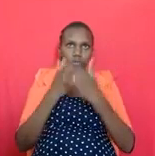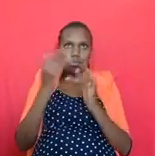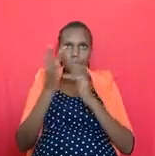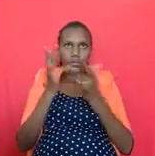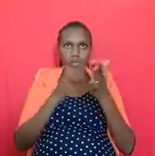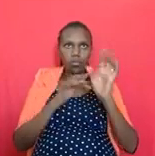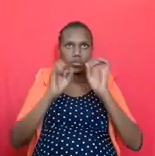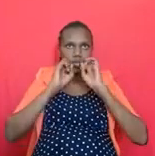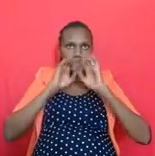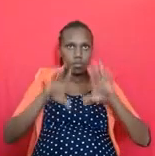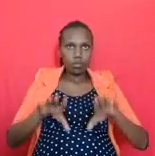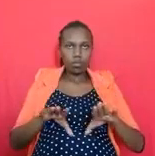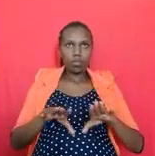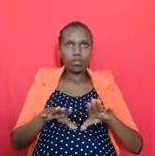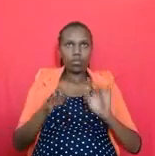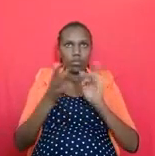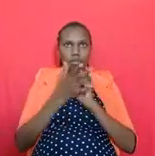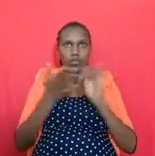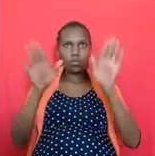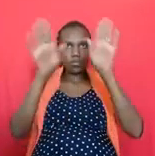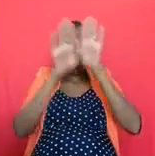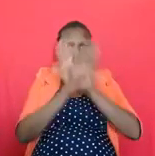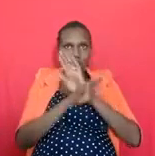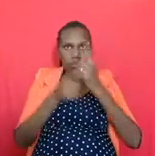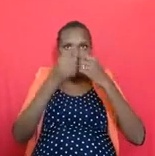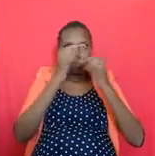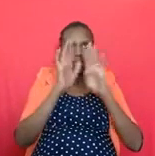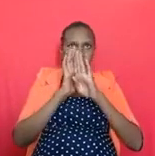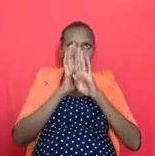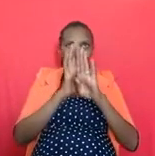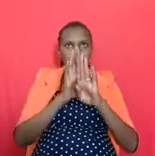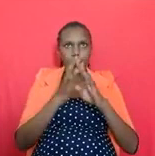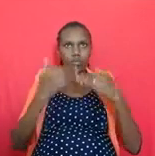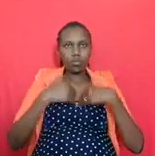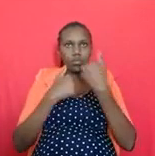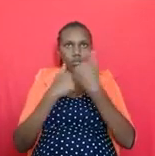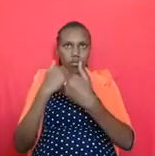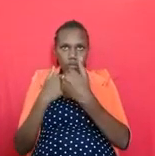Me uria tukucia kunyaneirwo woire mugate